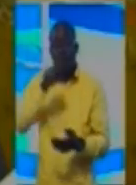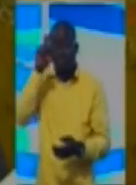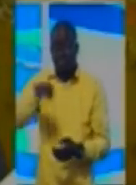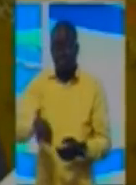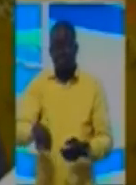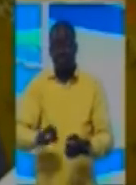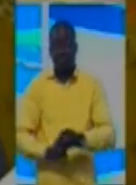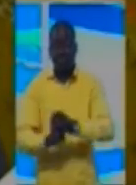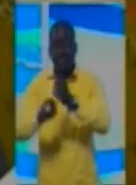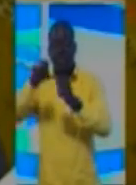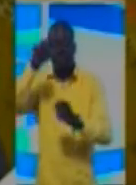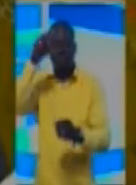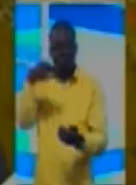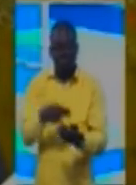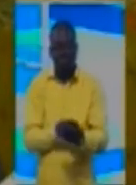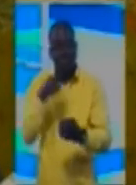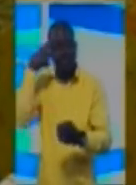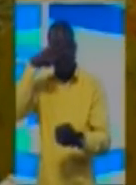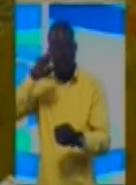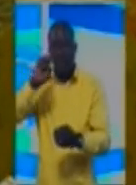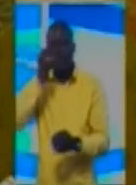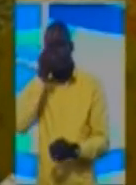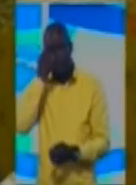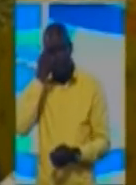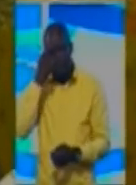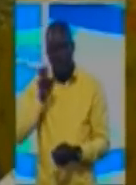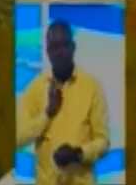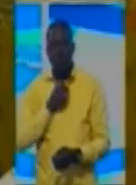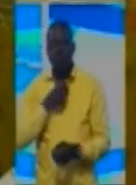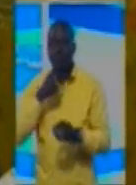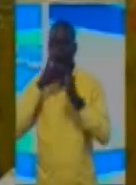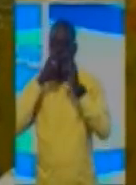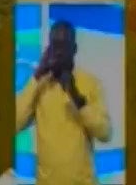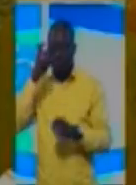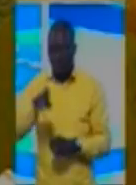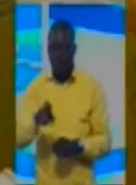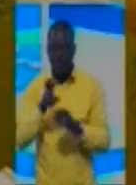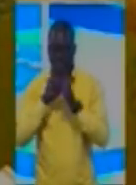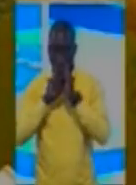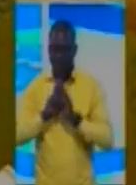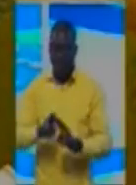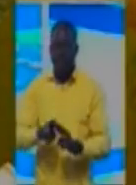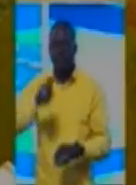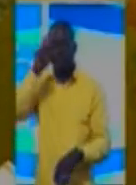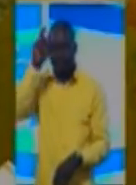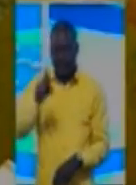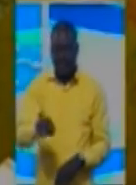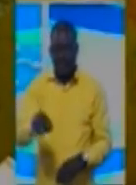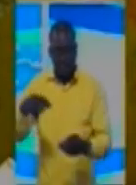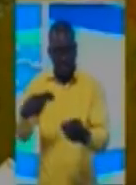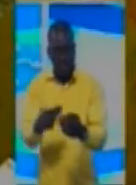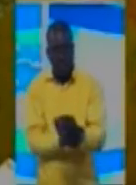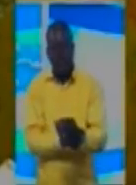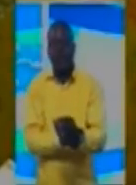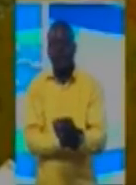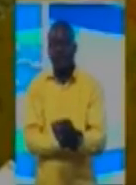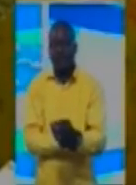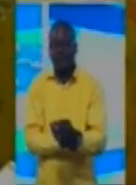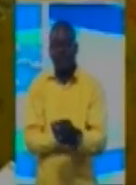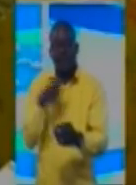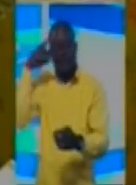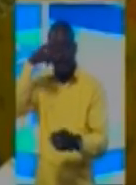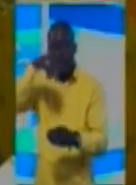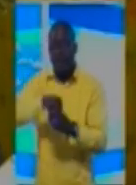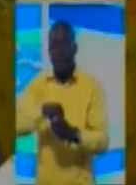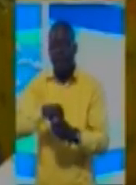particulier pour un certain nombre de nos États membres, nous devons répondre à l'impérieuse nécessité de modernisation et de